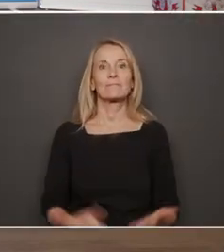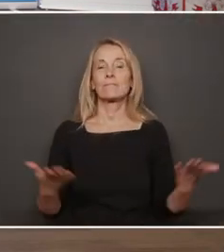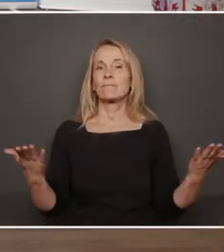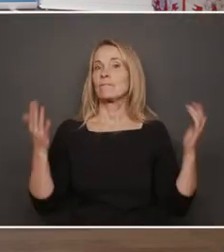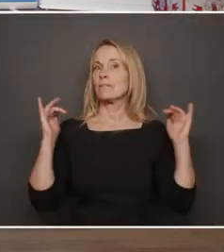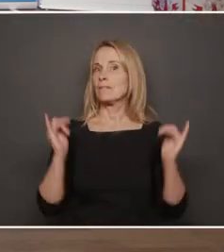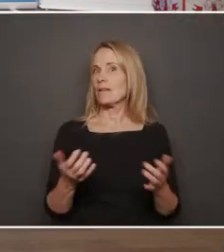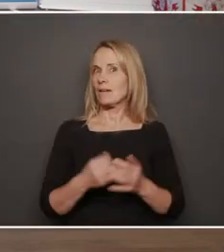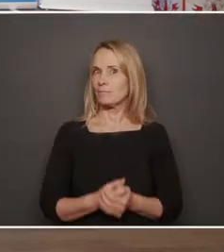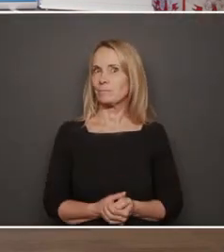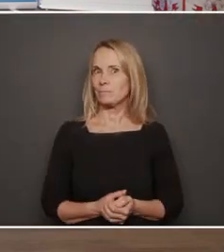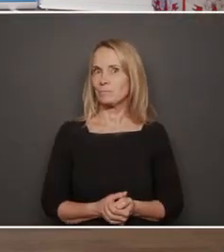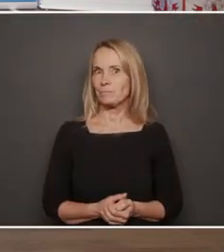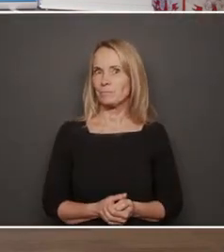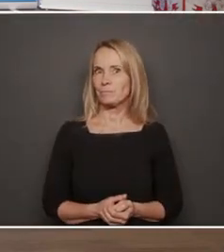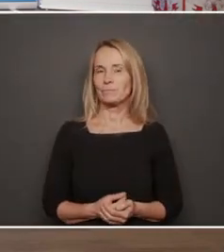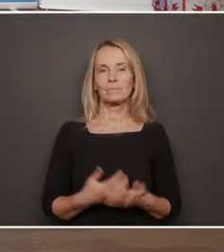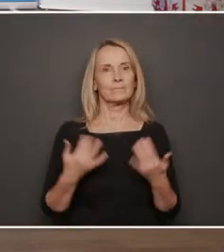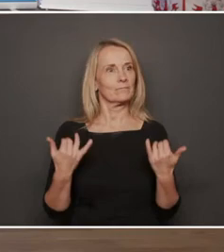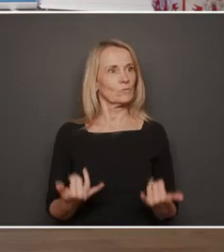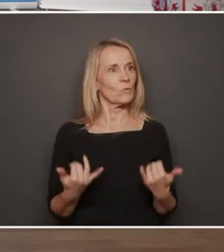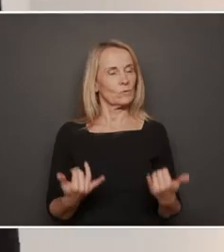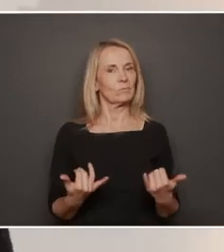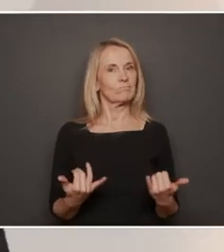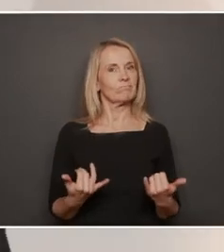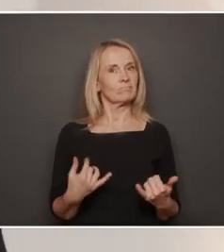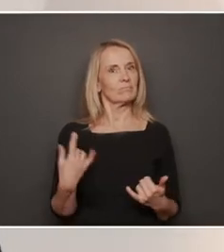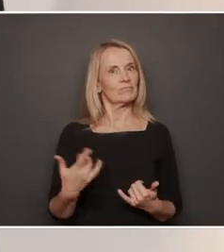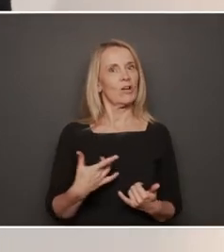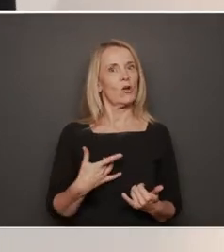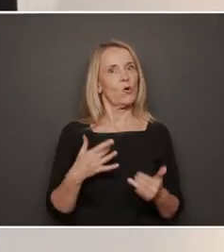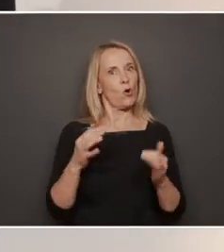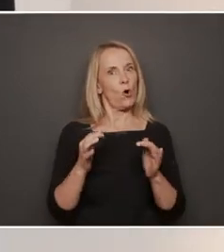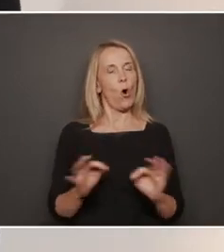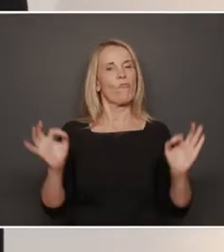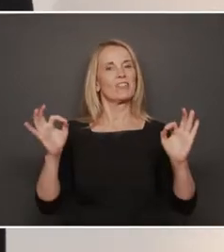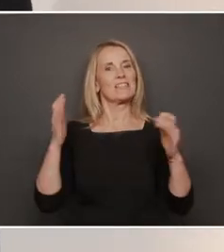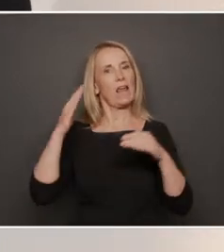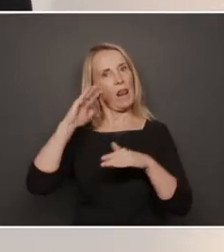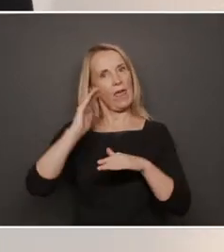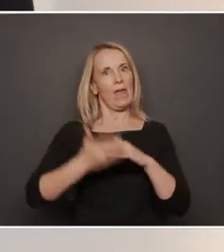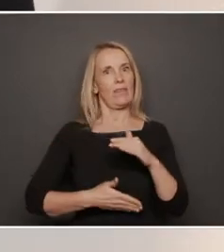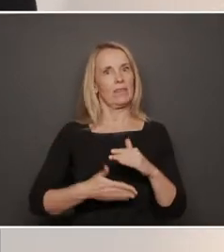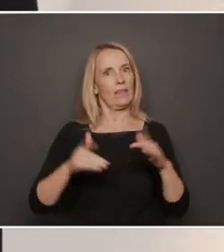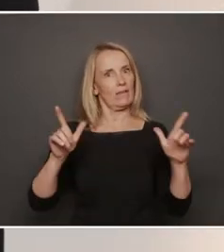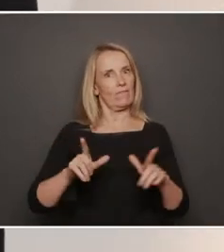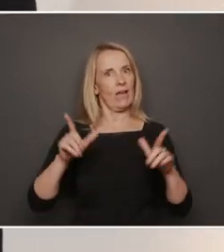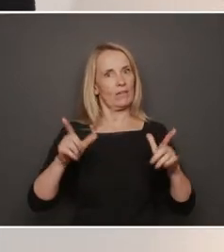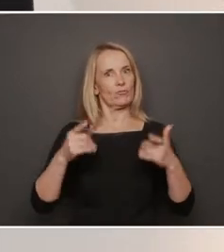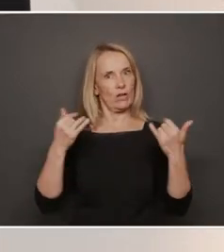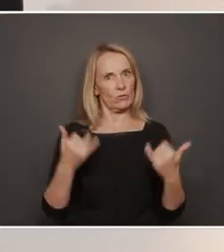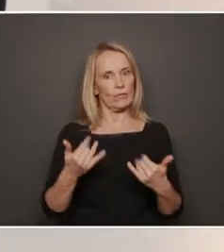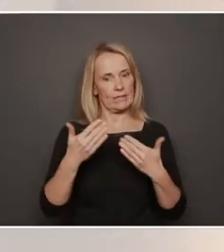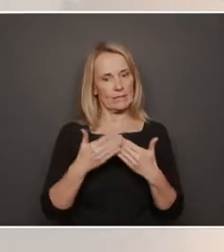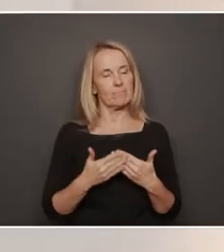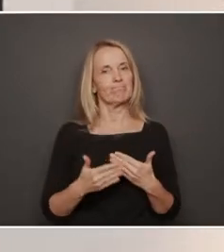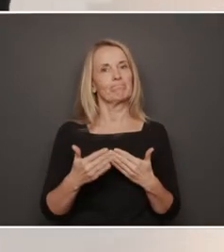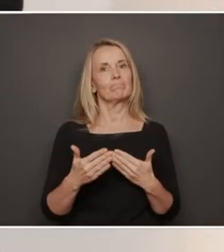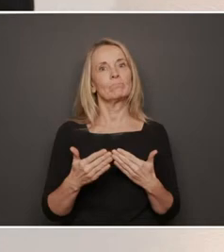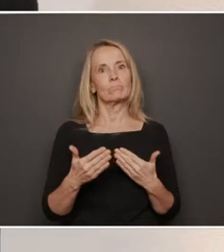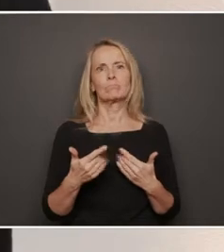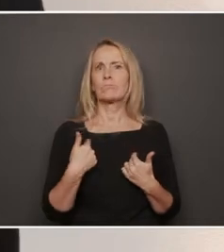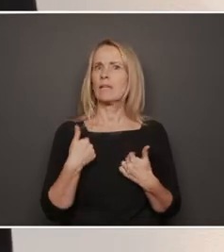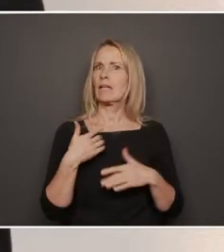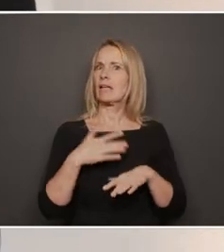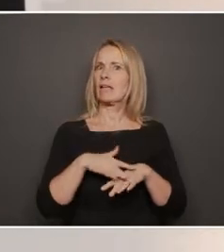Ja, damit haben wir so das offizielle Ende dieser Veranstaltung erreicht. Ja, ich habe so das